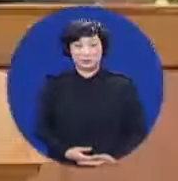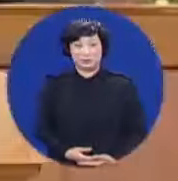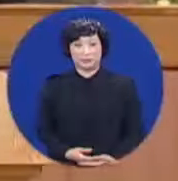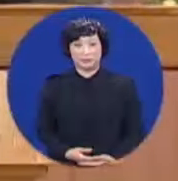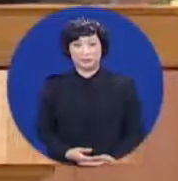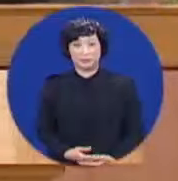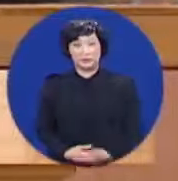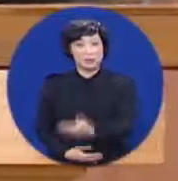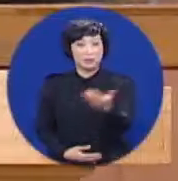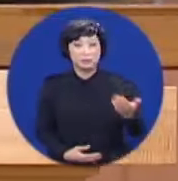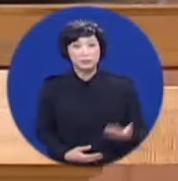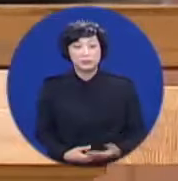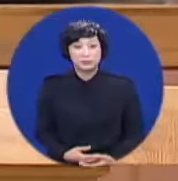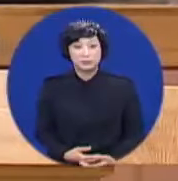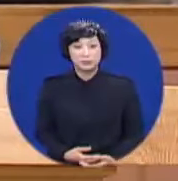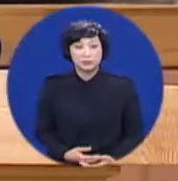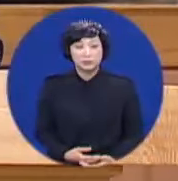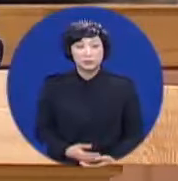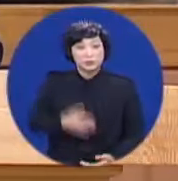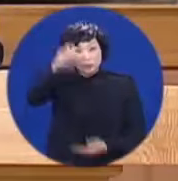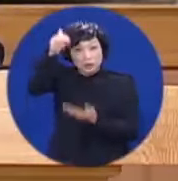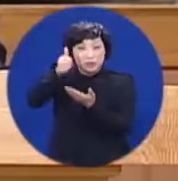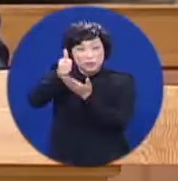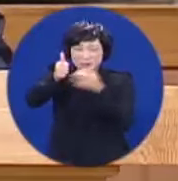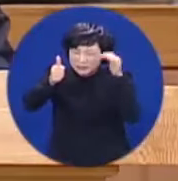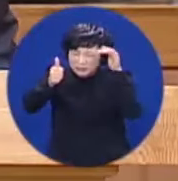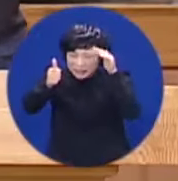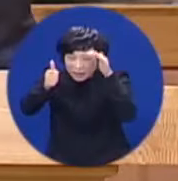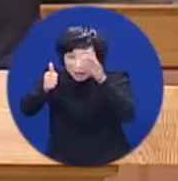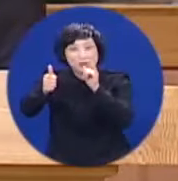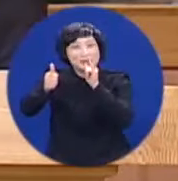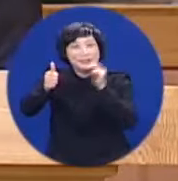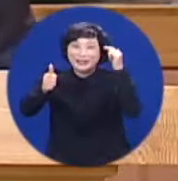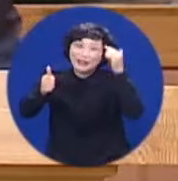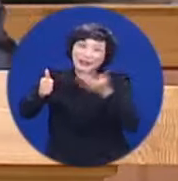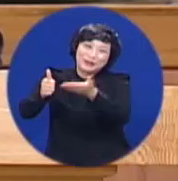근데 성령을 그만큼 사모하느냐.